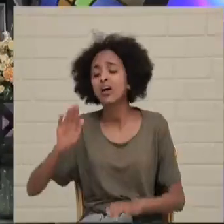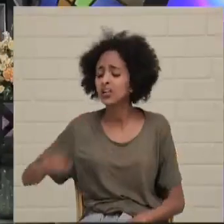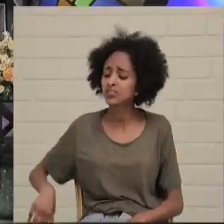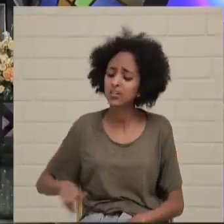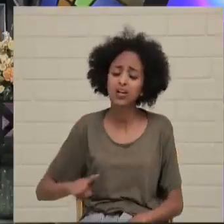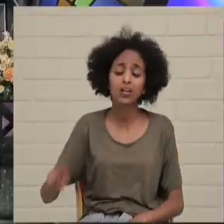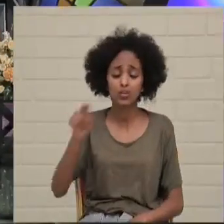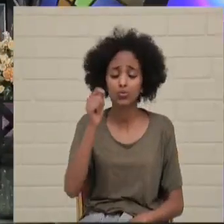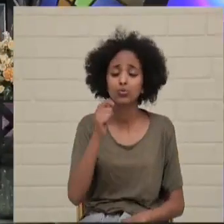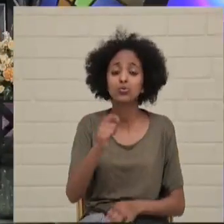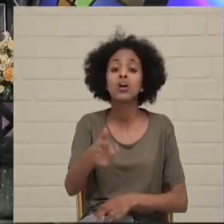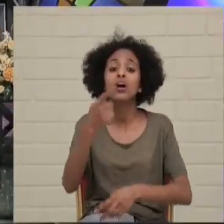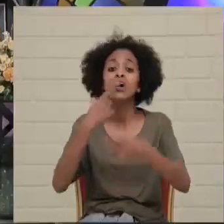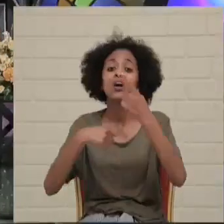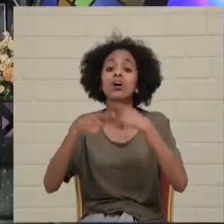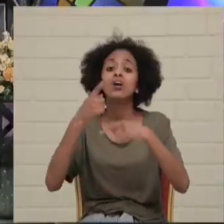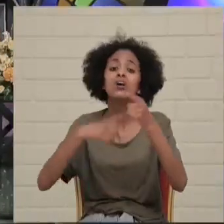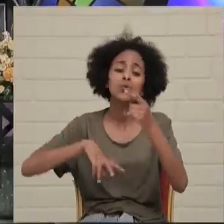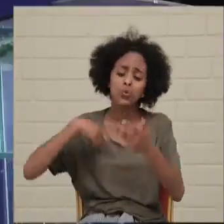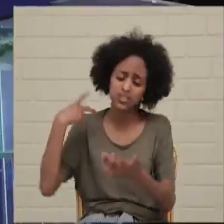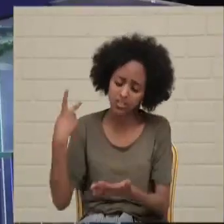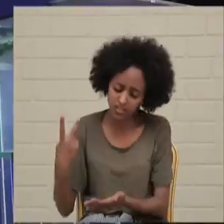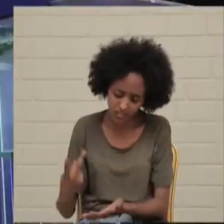ዘንበልበል አዘገይ ቶሎና